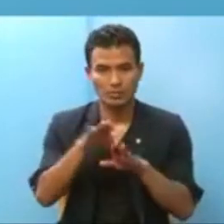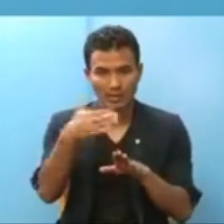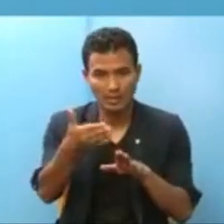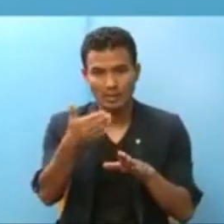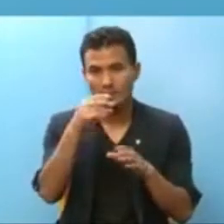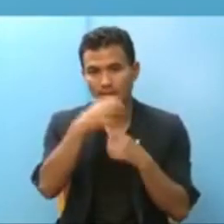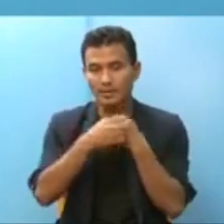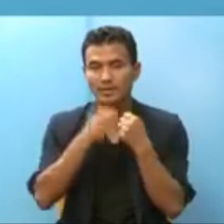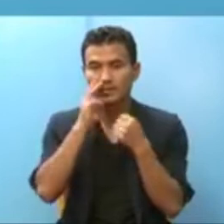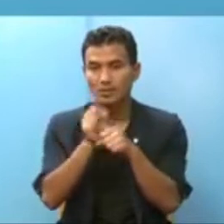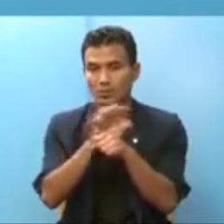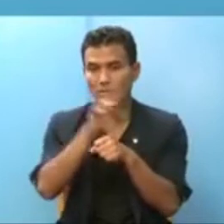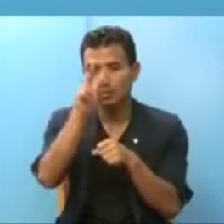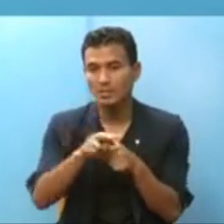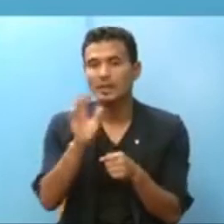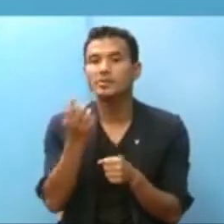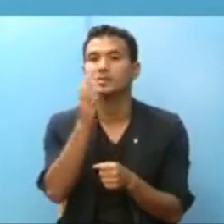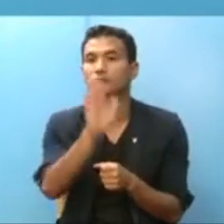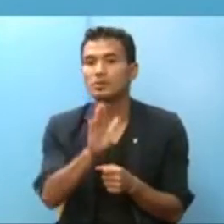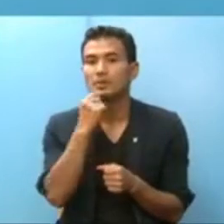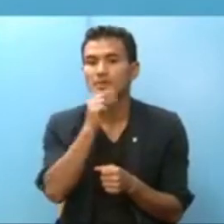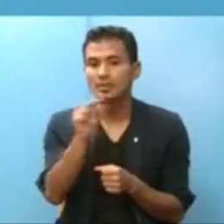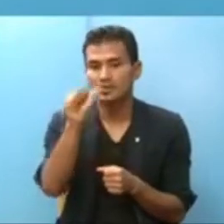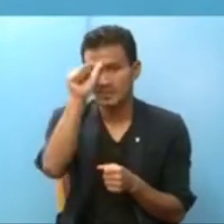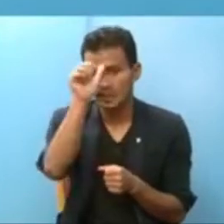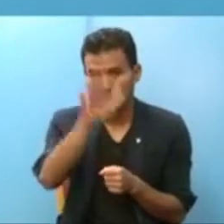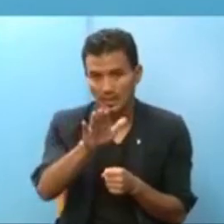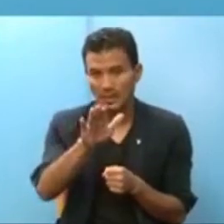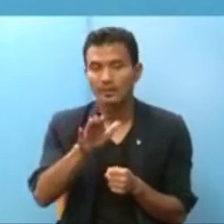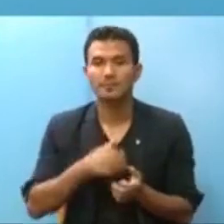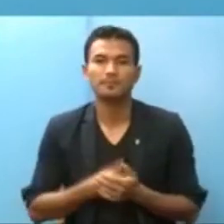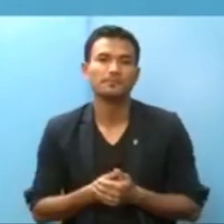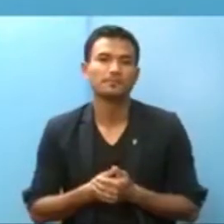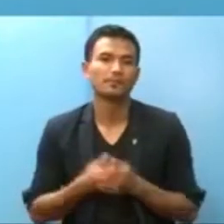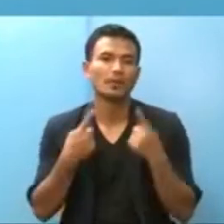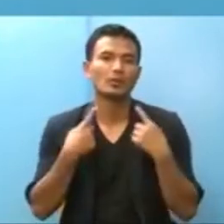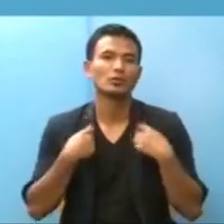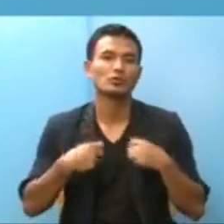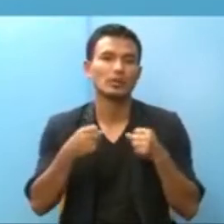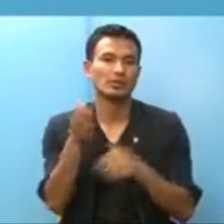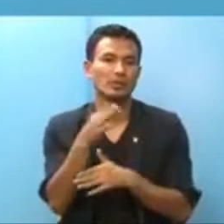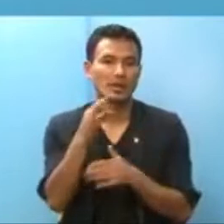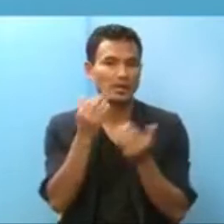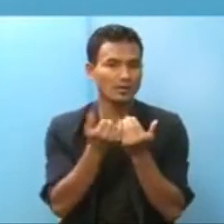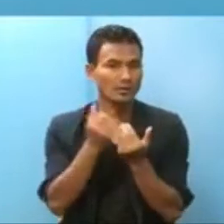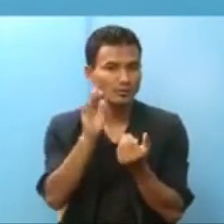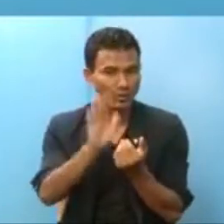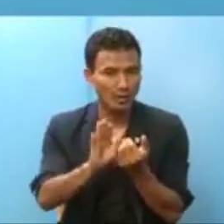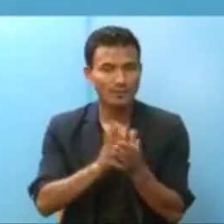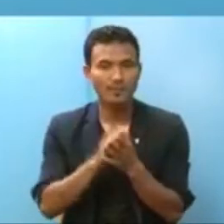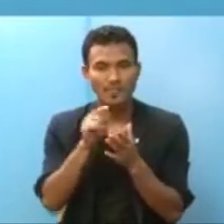गराउंदे आको छुम